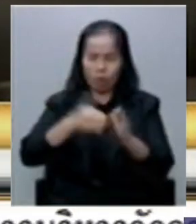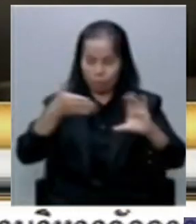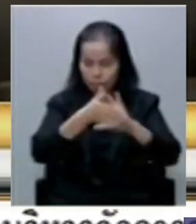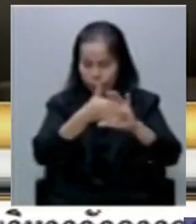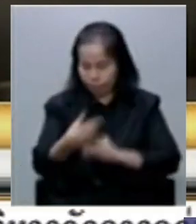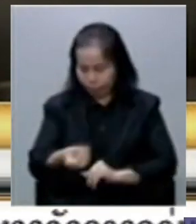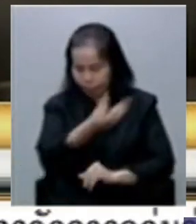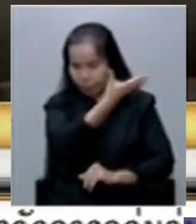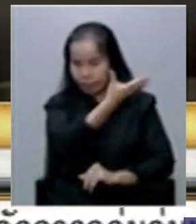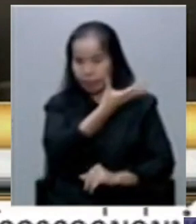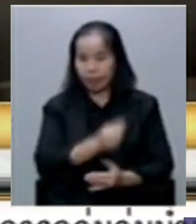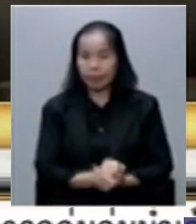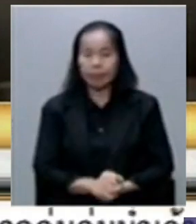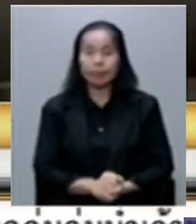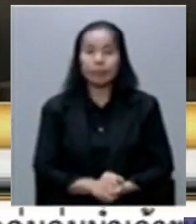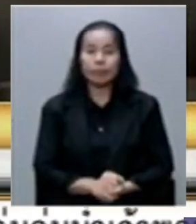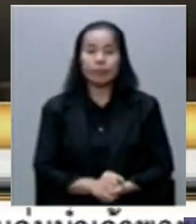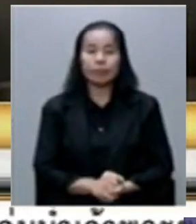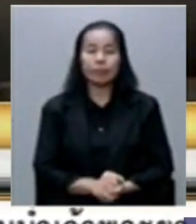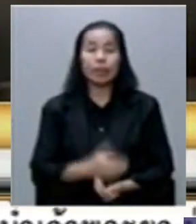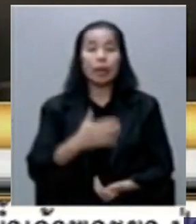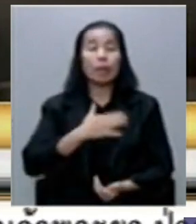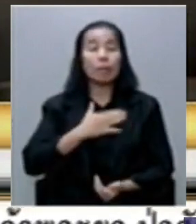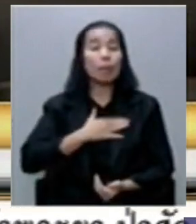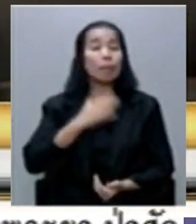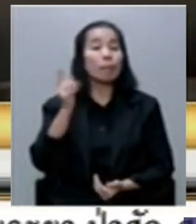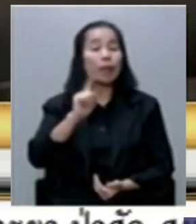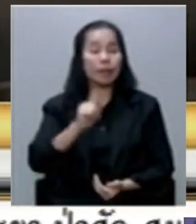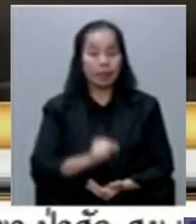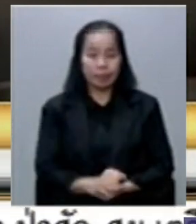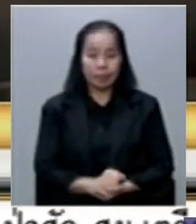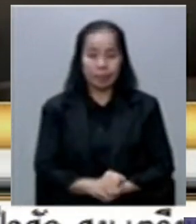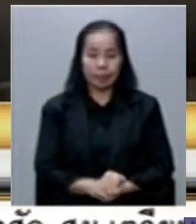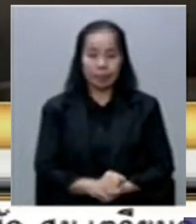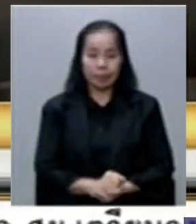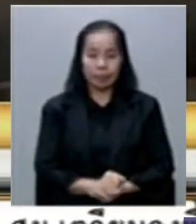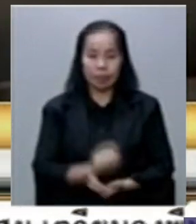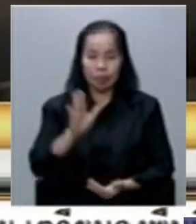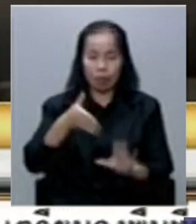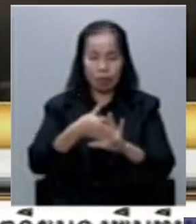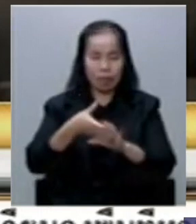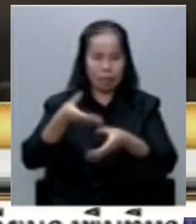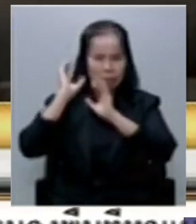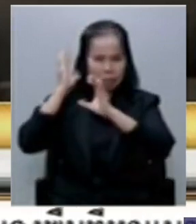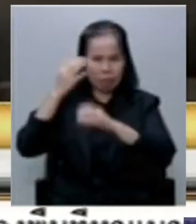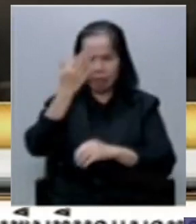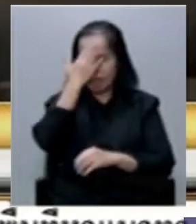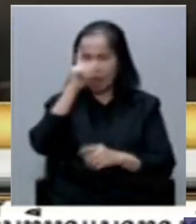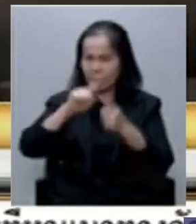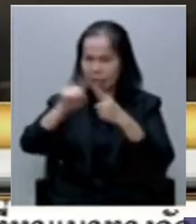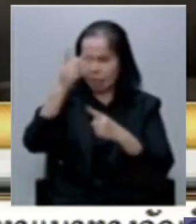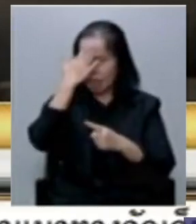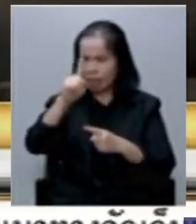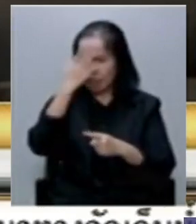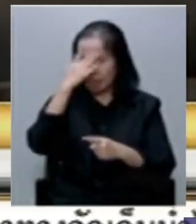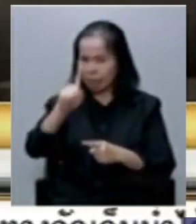ครับผมสามารถที่จะต้องขอกลับไปที่หน้าแรกนะครับ